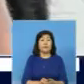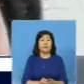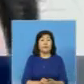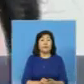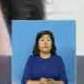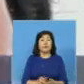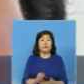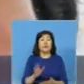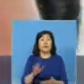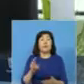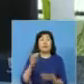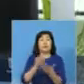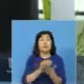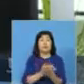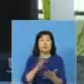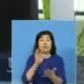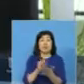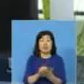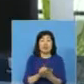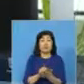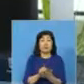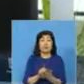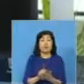продуктивности, по программе продуктивной занятости